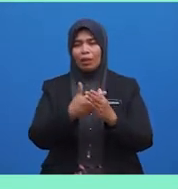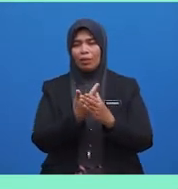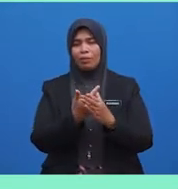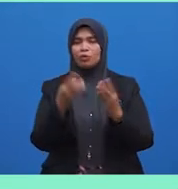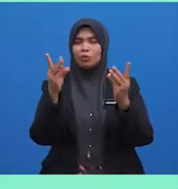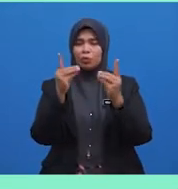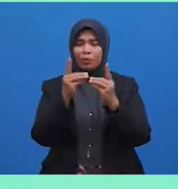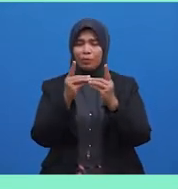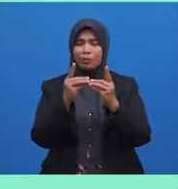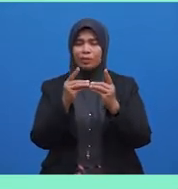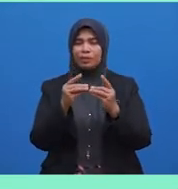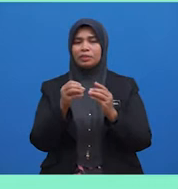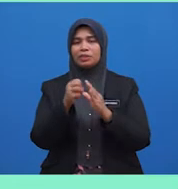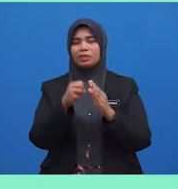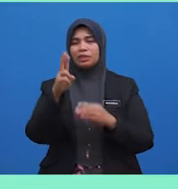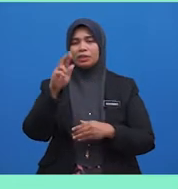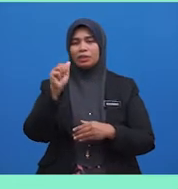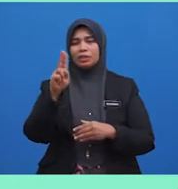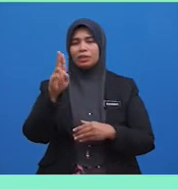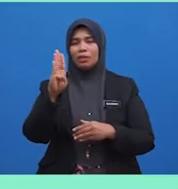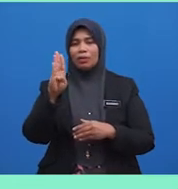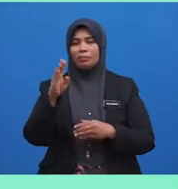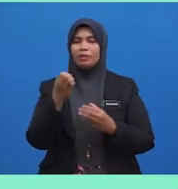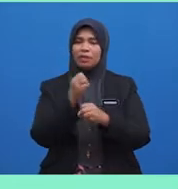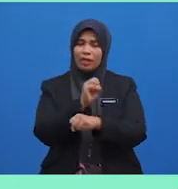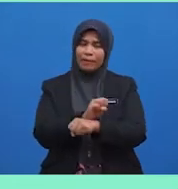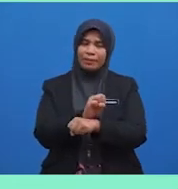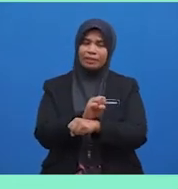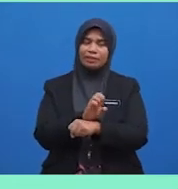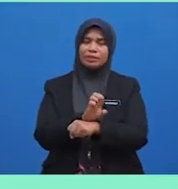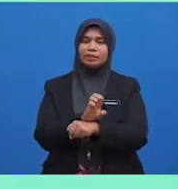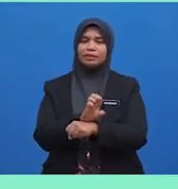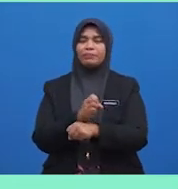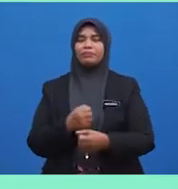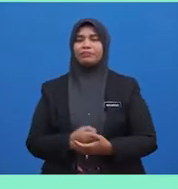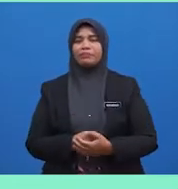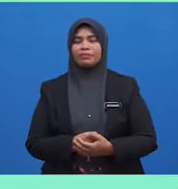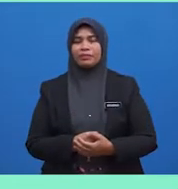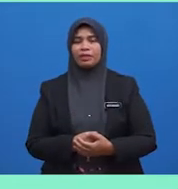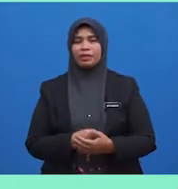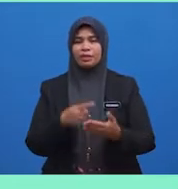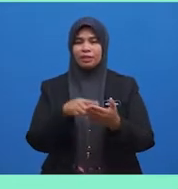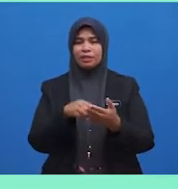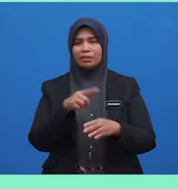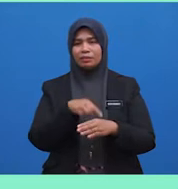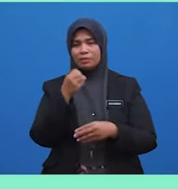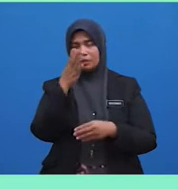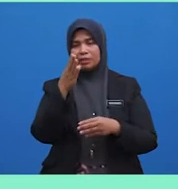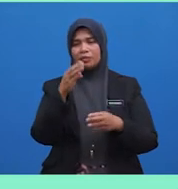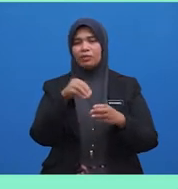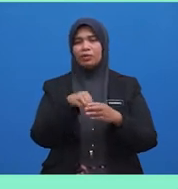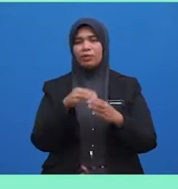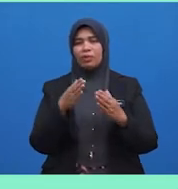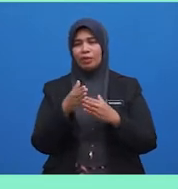seraup emas pada setiap dulang pasir. Hal ini dinyatakan oleh J.A. Richardson dalam bukunya bertajuk